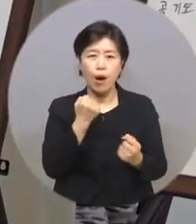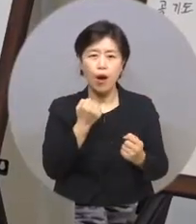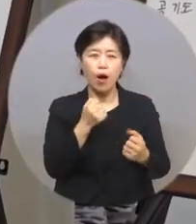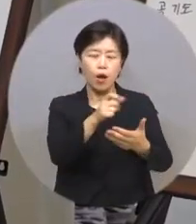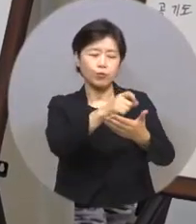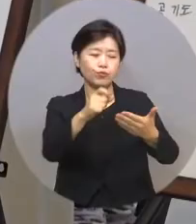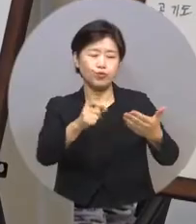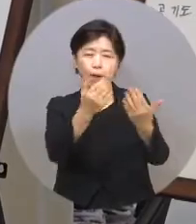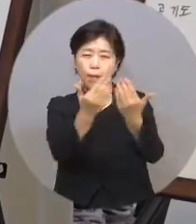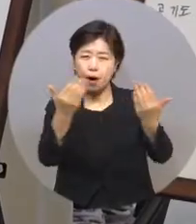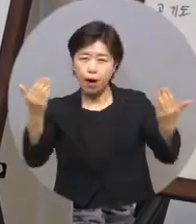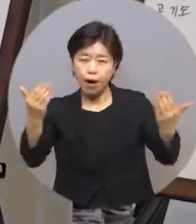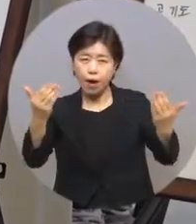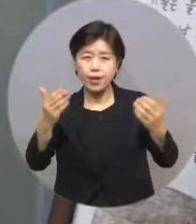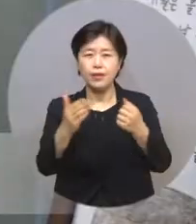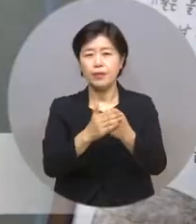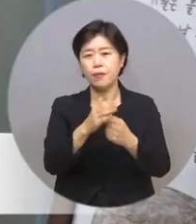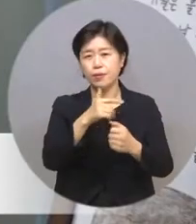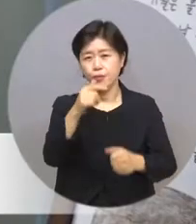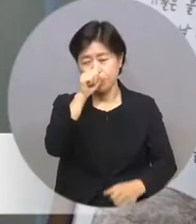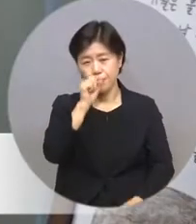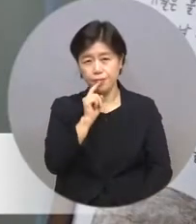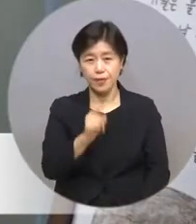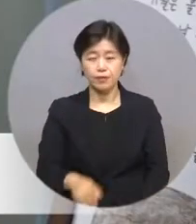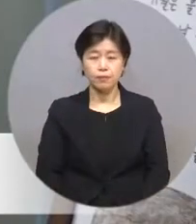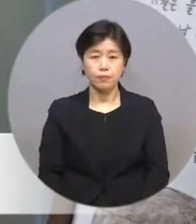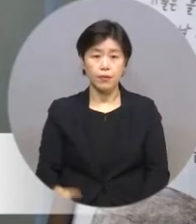있는 노인들에게 배움을 독려합니다